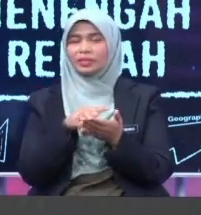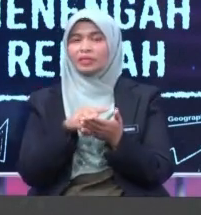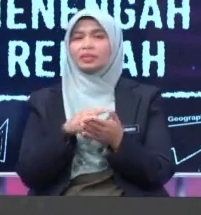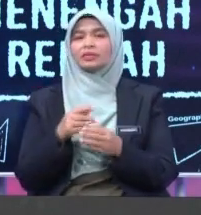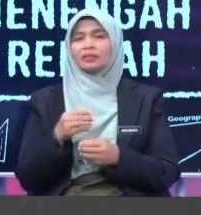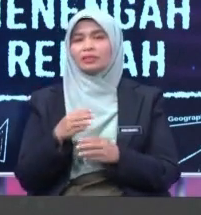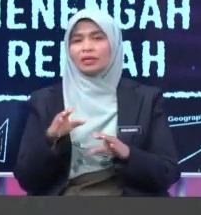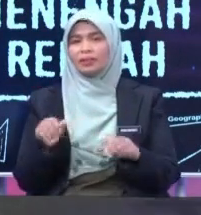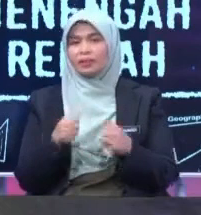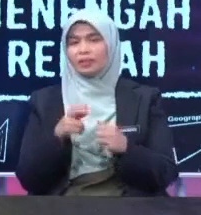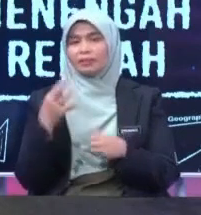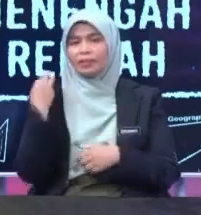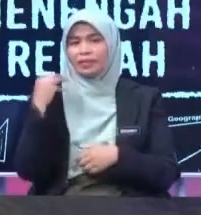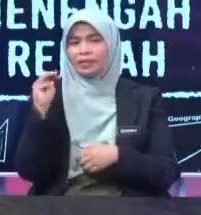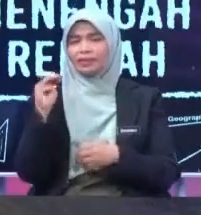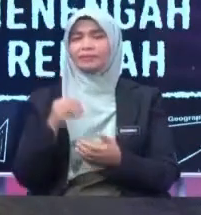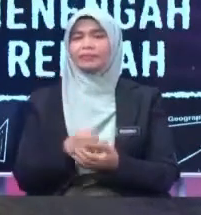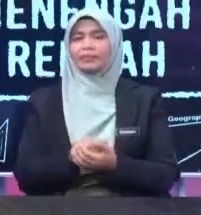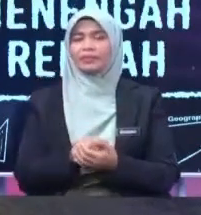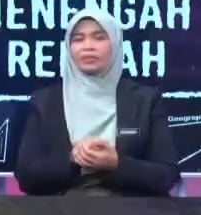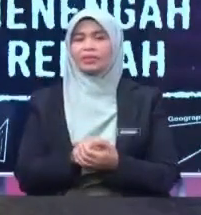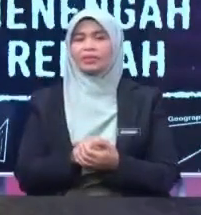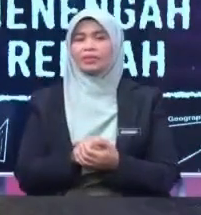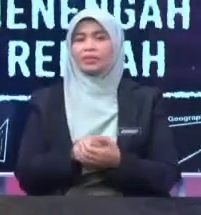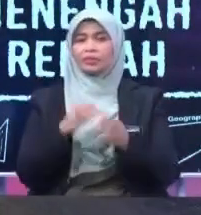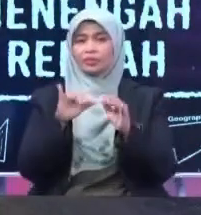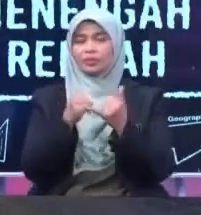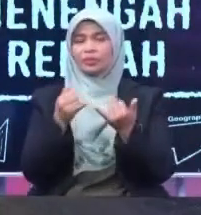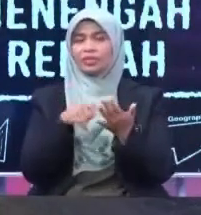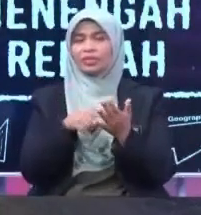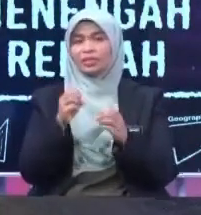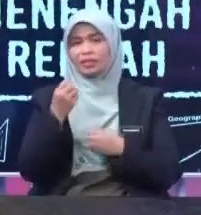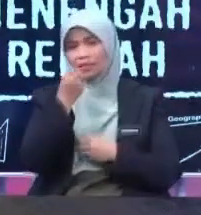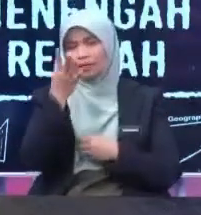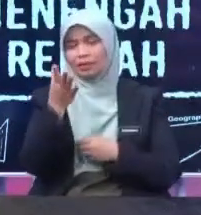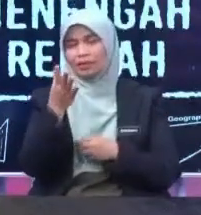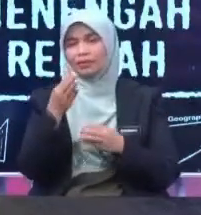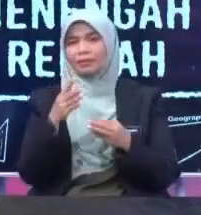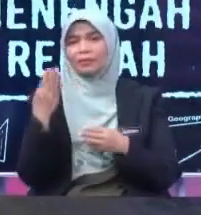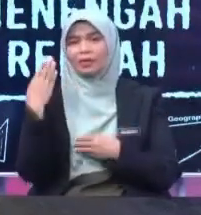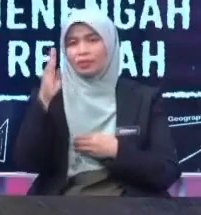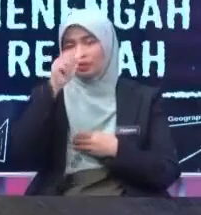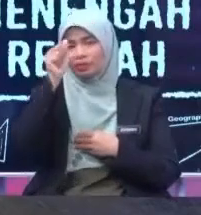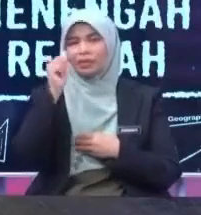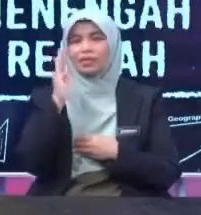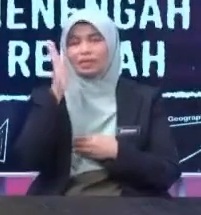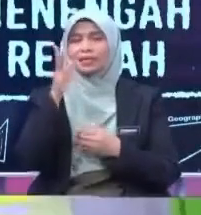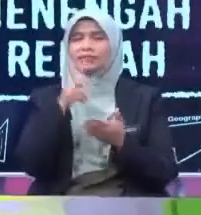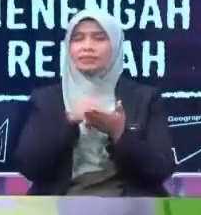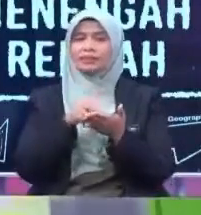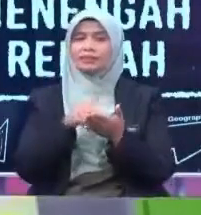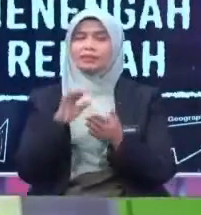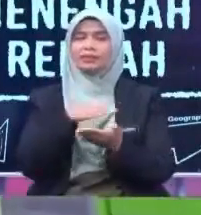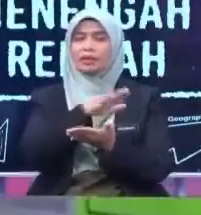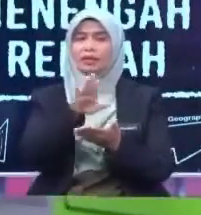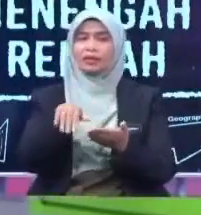sadaqallahul azim. Terima kasih Abang Umar. Jadi surah Al-Ghasyiyah ini menerangkan bahawa Allah yang akan menghitung segala